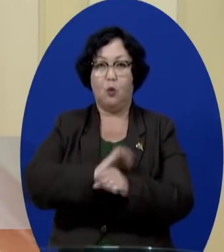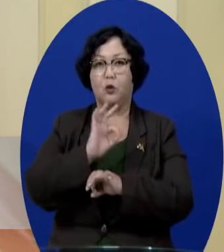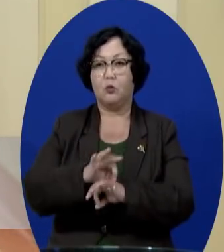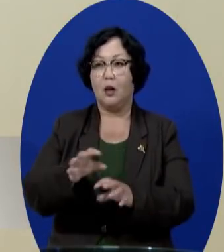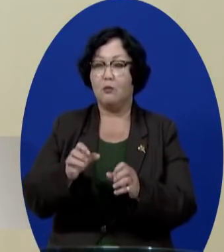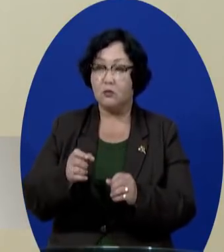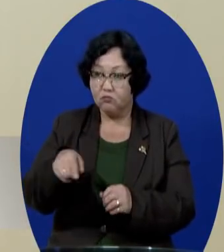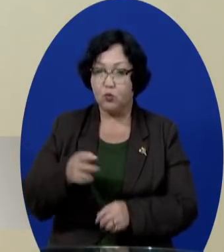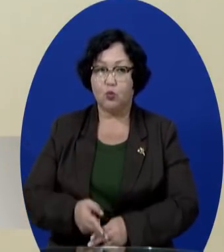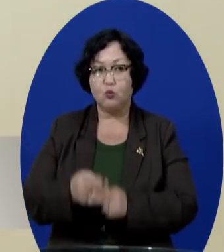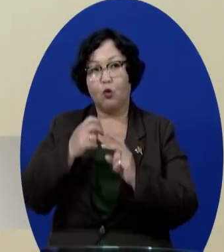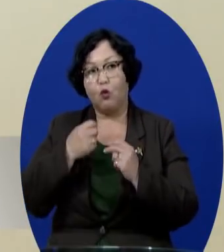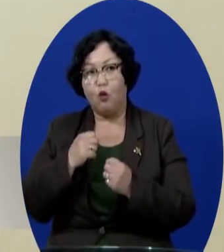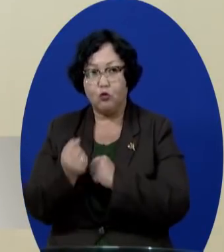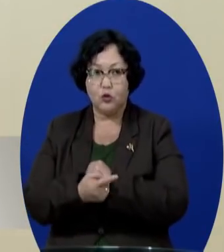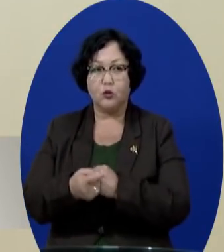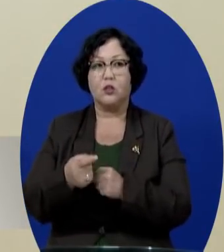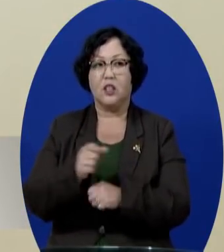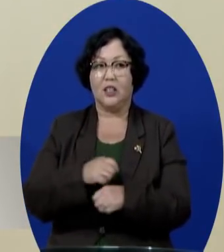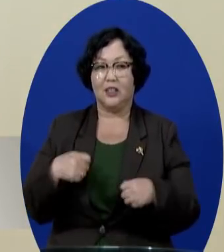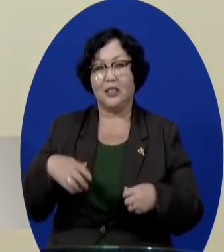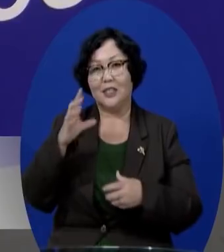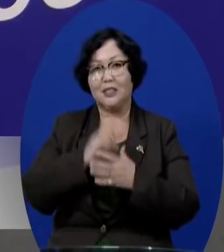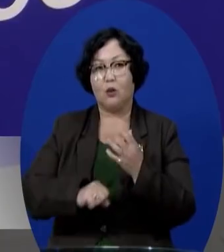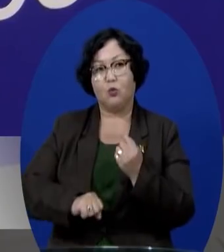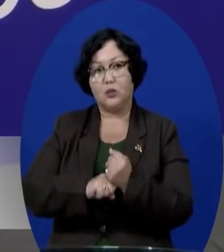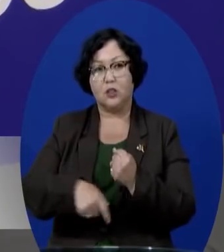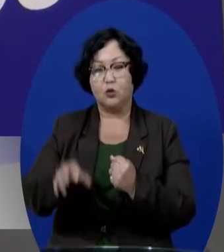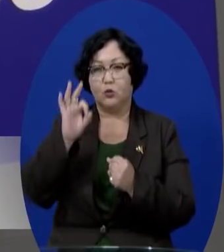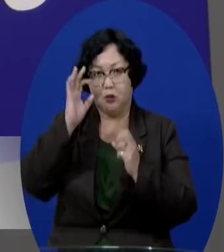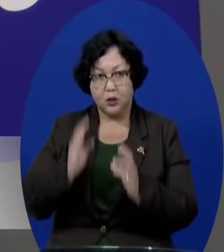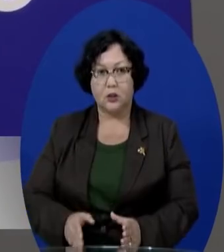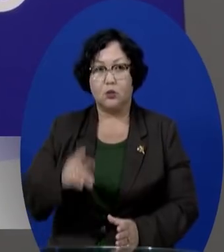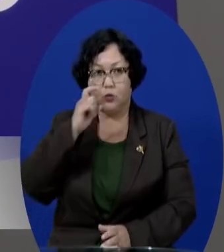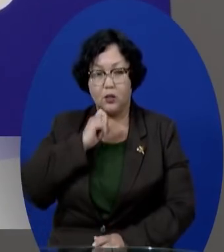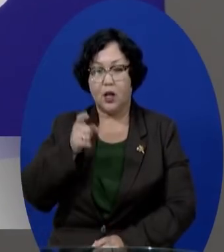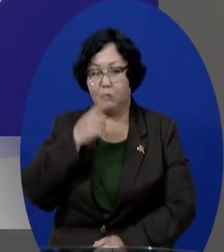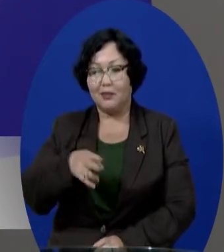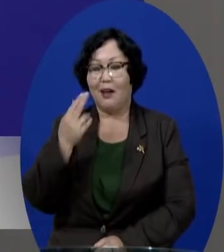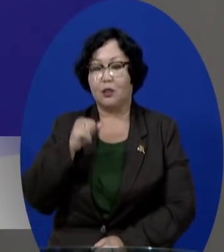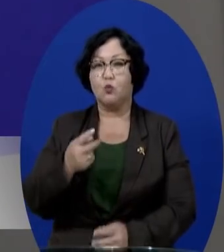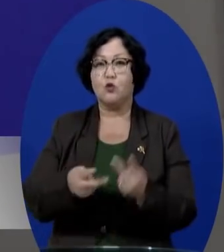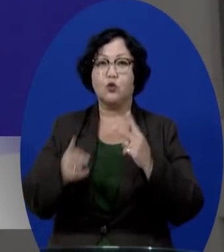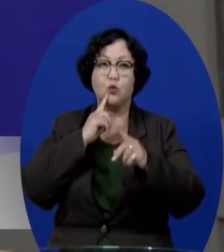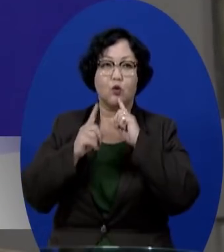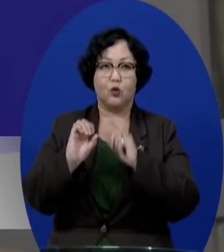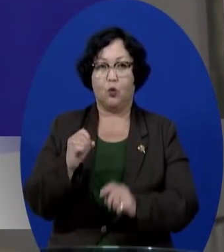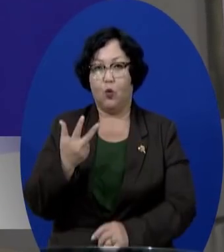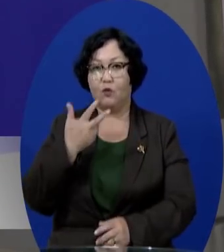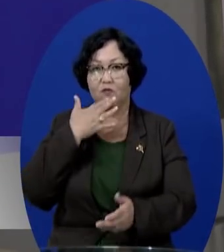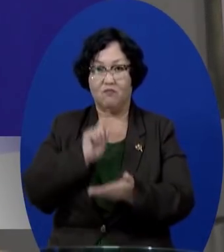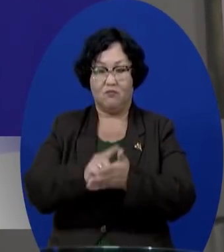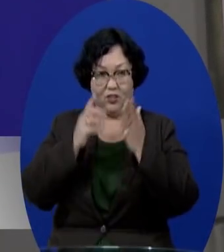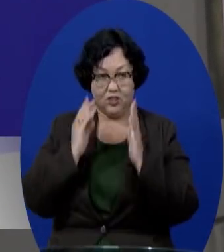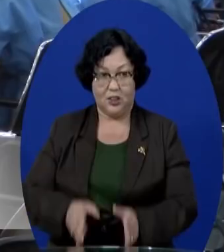тосломжийн онцлог, үйлчлүүлэгчдийн санхүүжилтийг зөв шийдвэрлэхийг хүслээ. Мөн эрүүл мэндийн даатгалын үндэсний зөвлөлийн 03 дугаар тогтоол зарим өвчтний